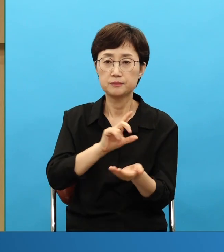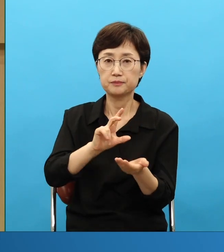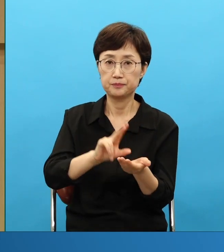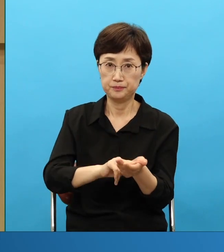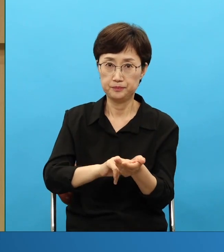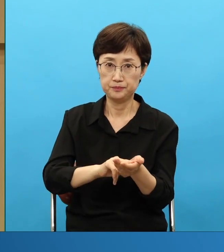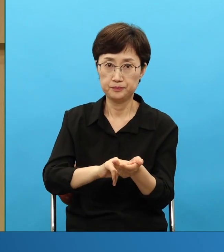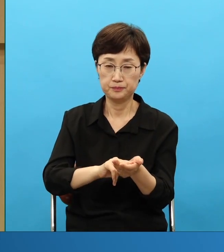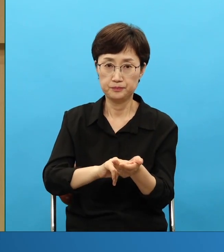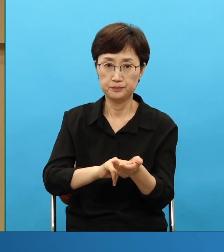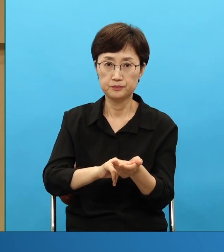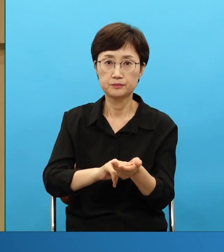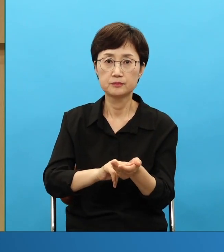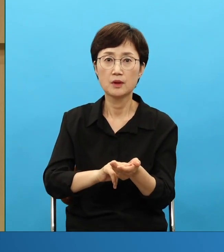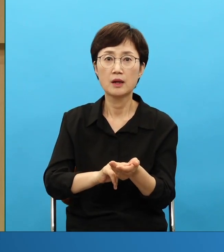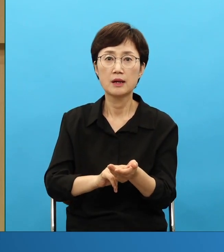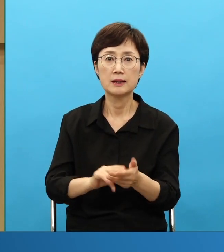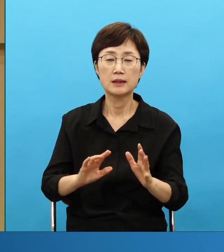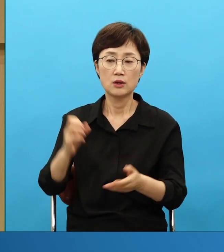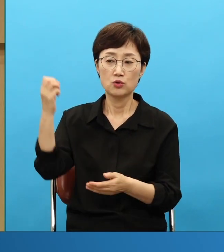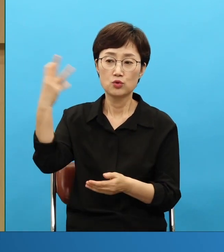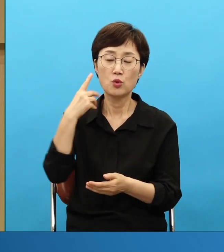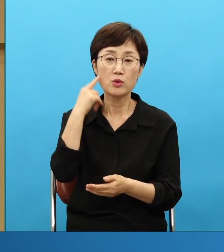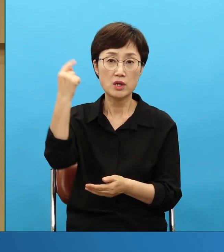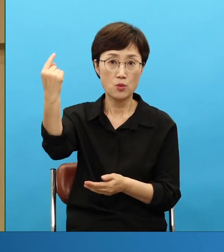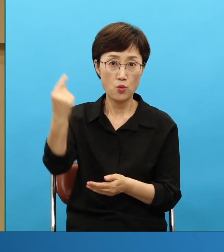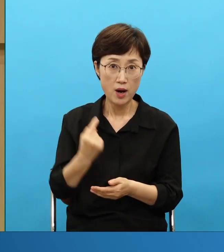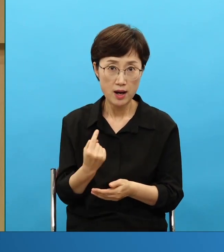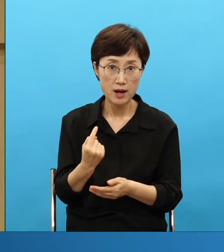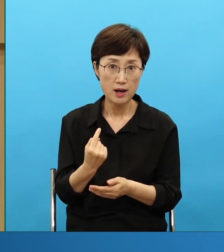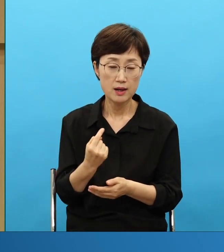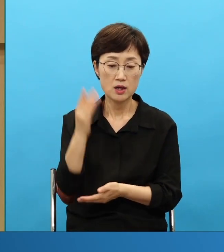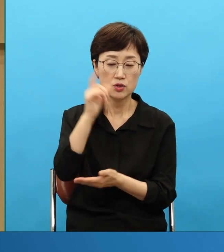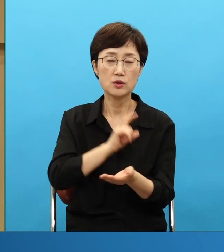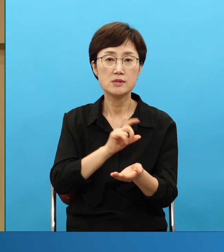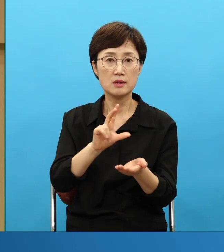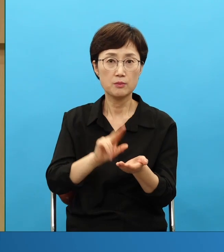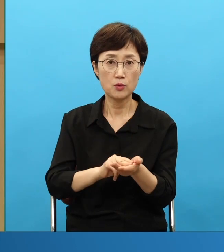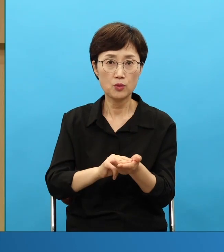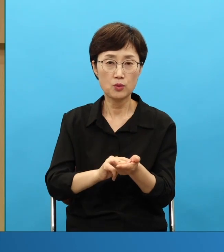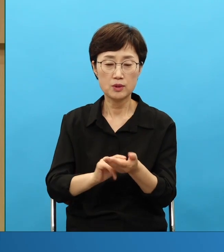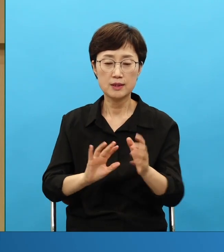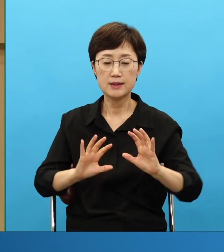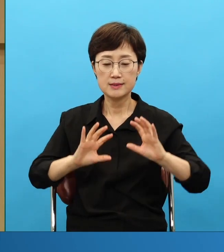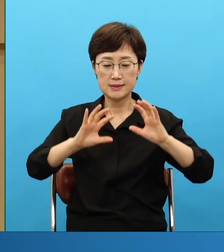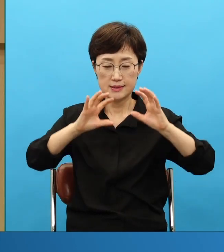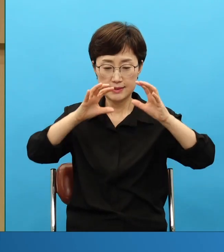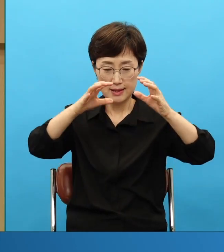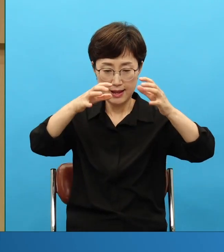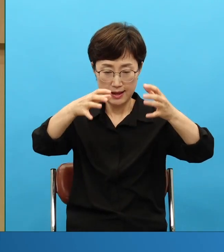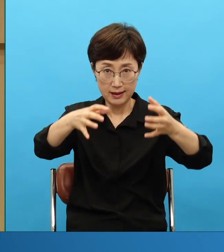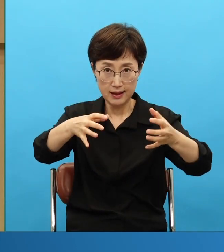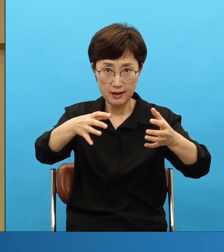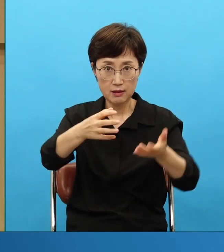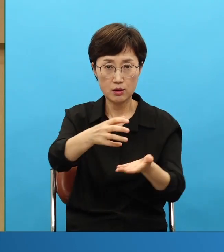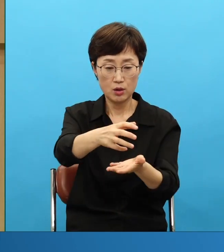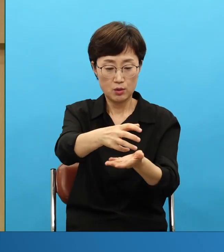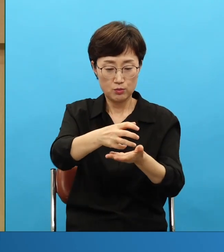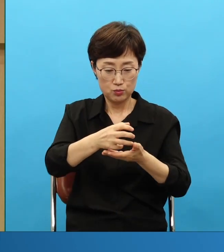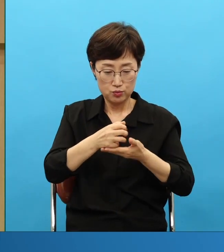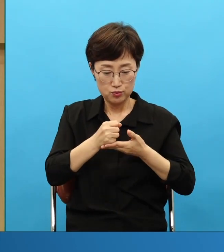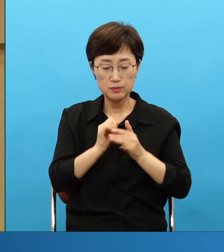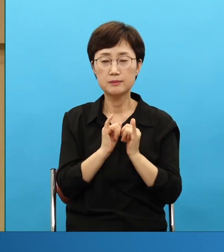세계복음화 상임위원회 총재 유광수 목사님께서 세계를 품는 사람을 사람들이란 제목으로 말씀